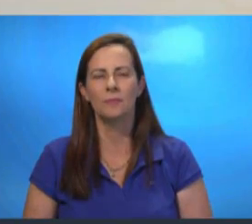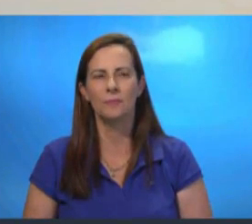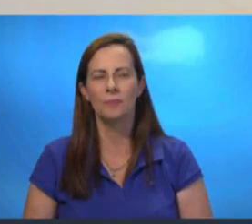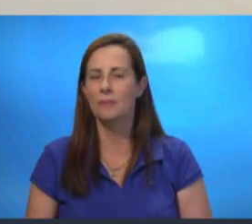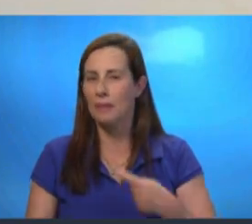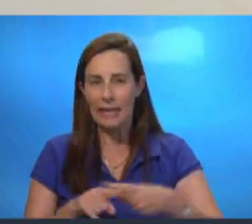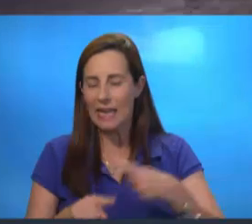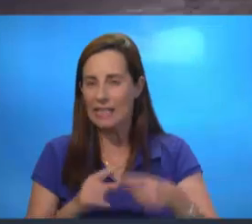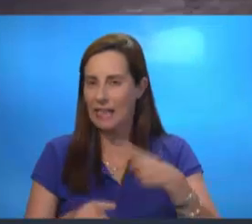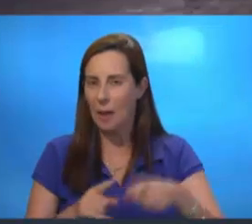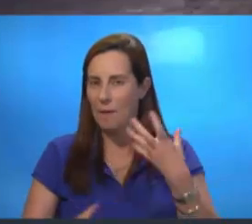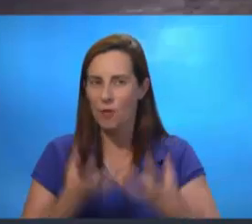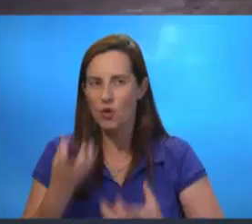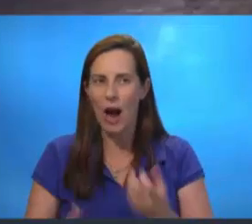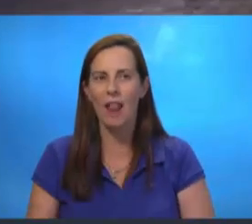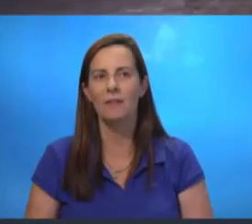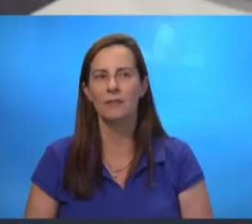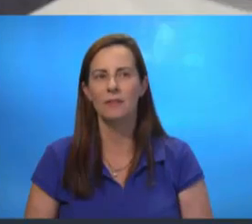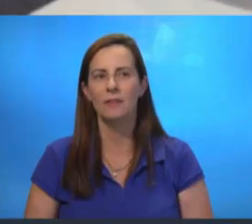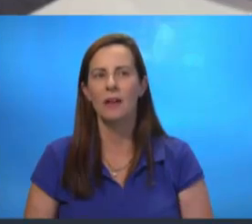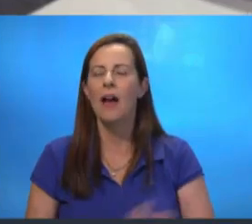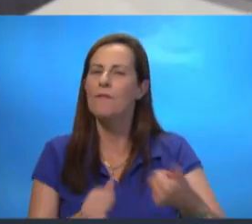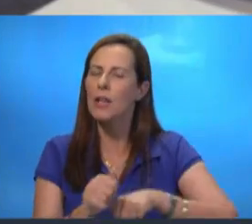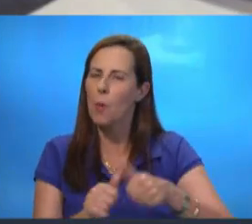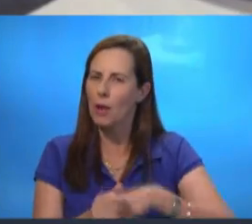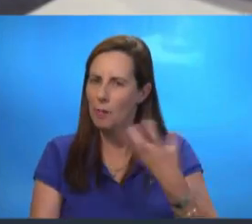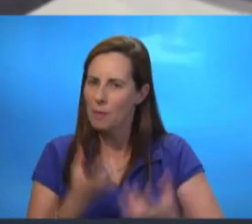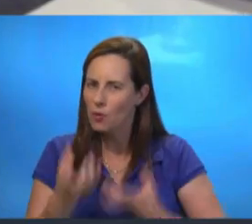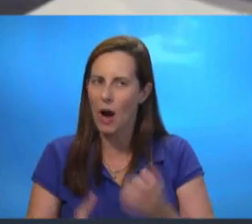Морковь отварная. И отварной картофель.